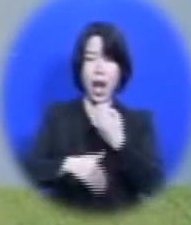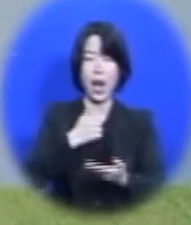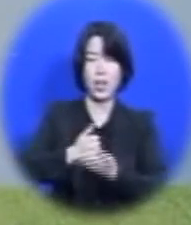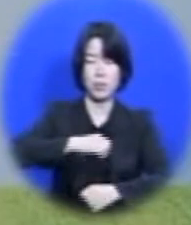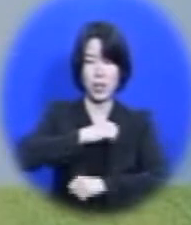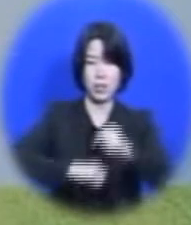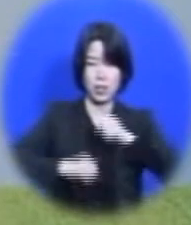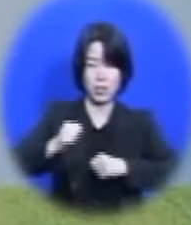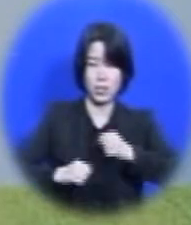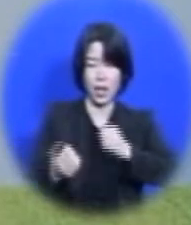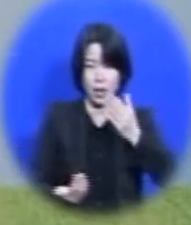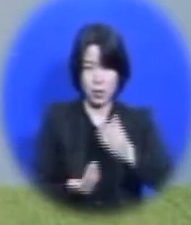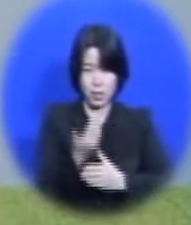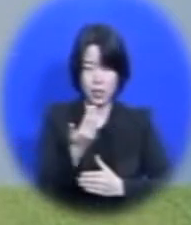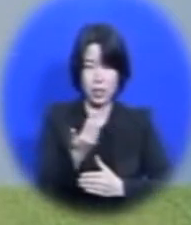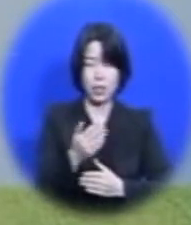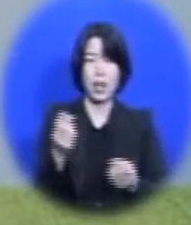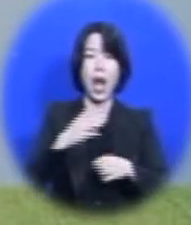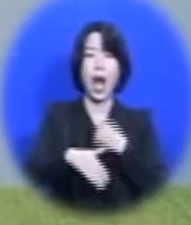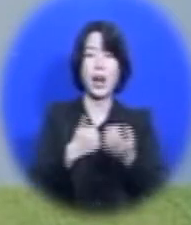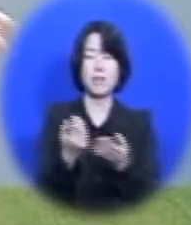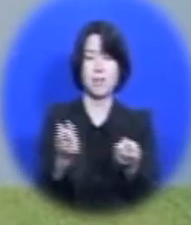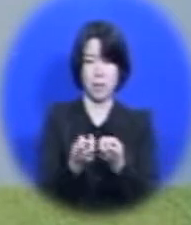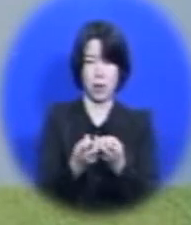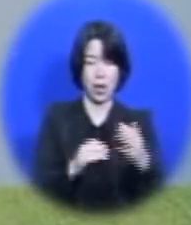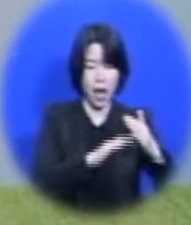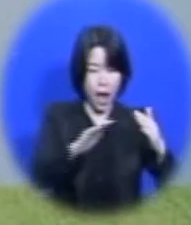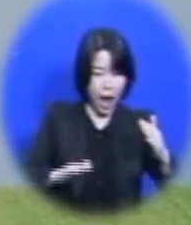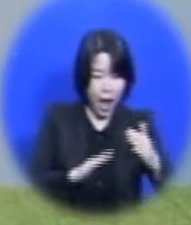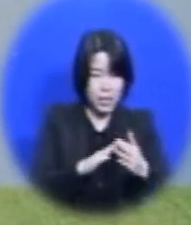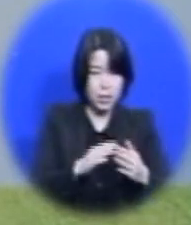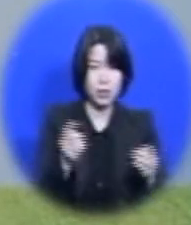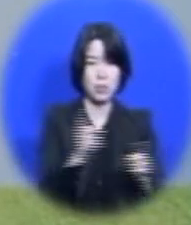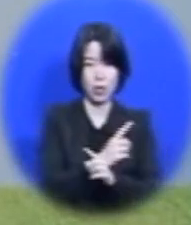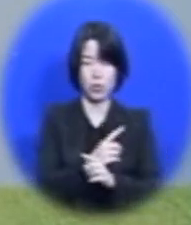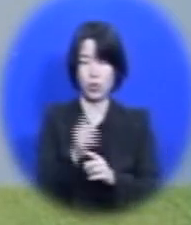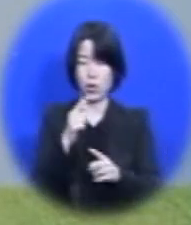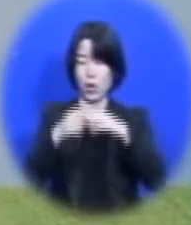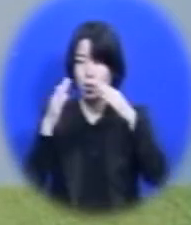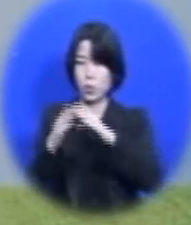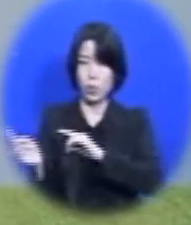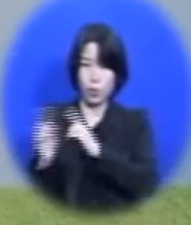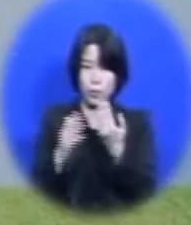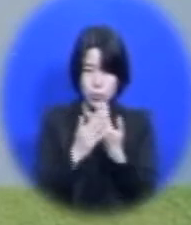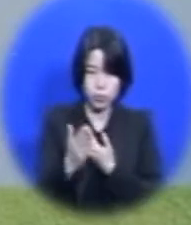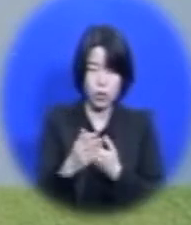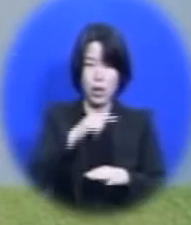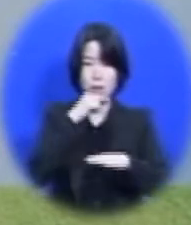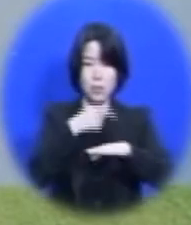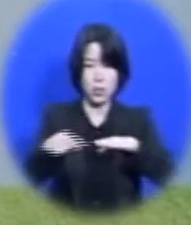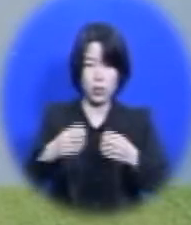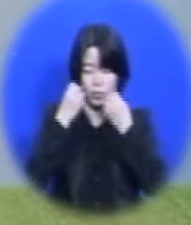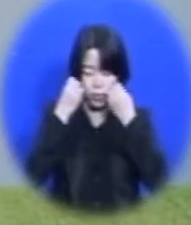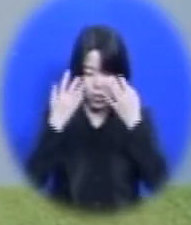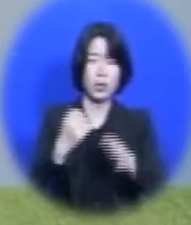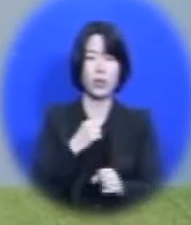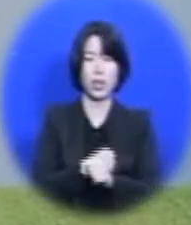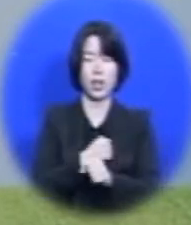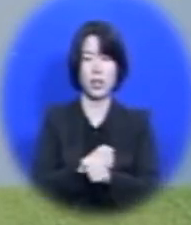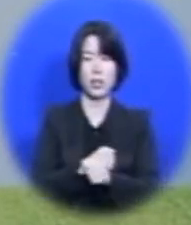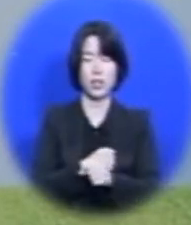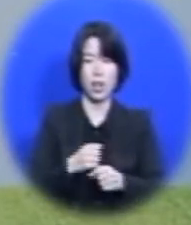일으키는 하나님의 방법입니다. 가정을 변화시키고 교회를 부흥시키고 민족을 새롭게 하는